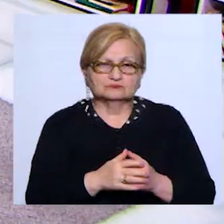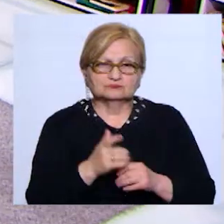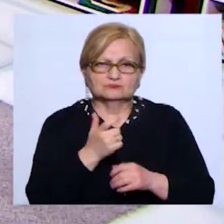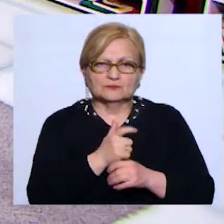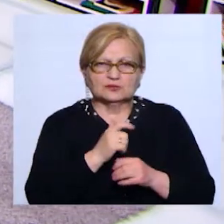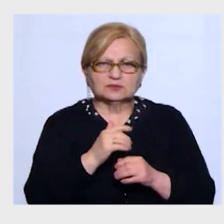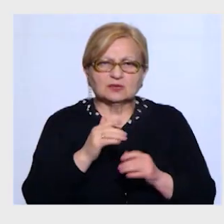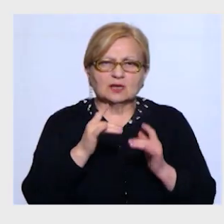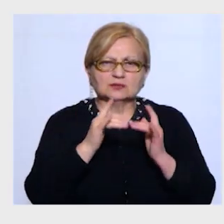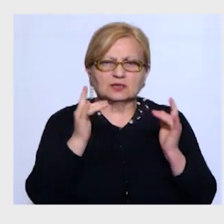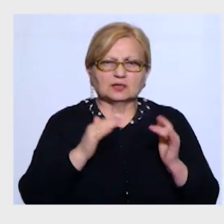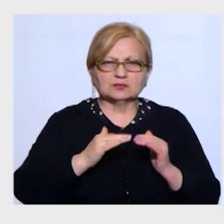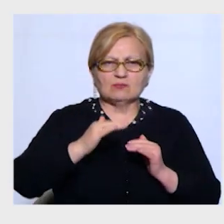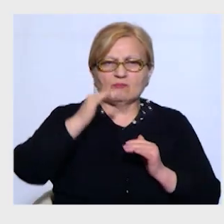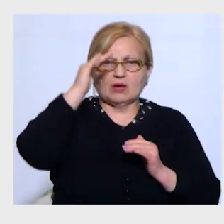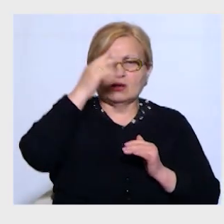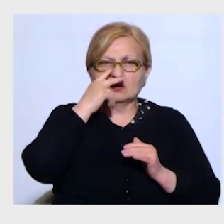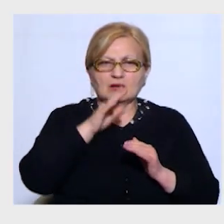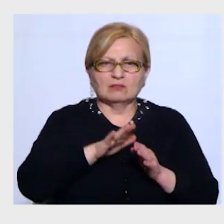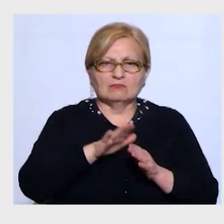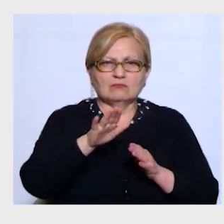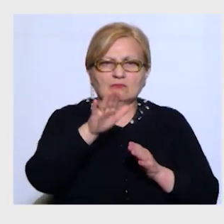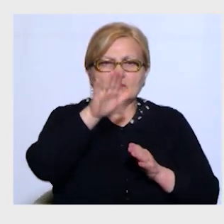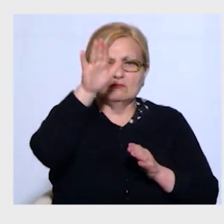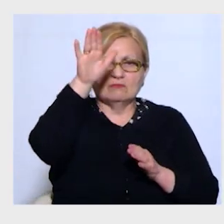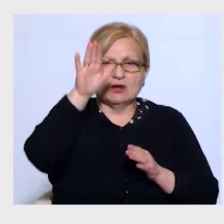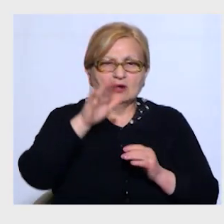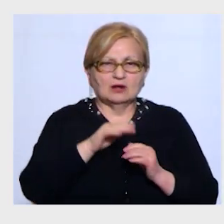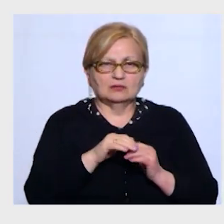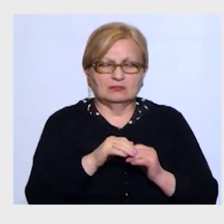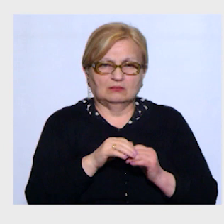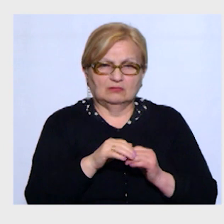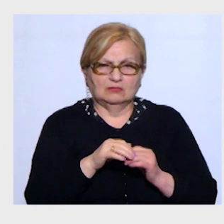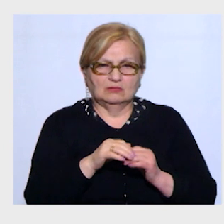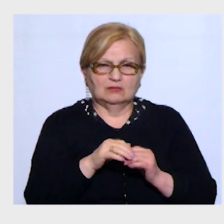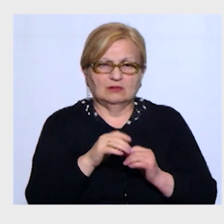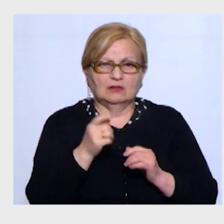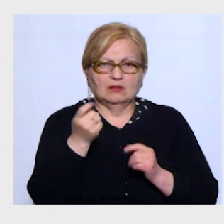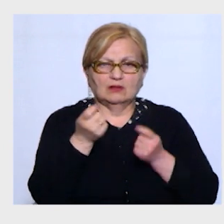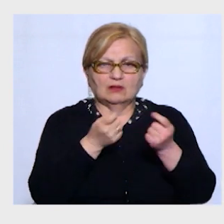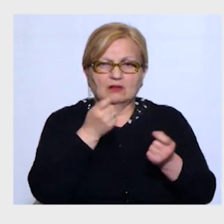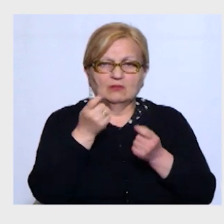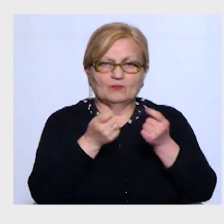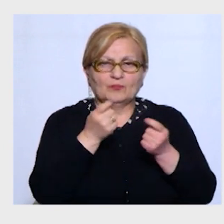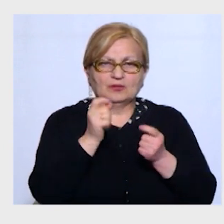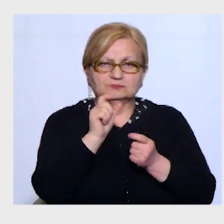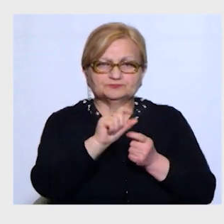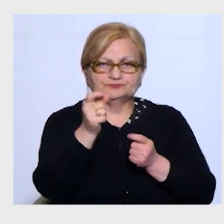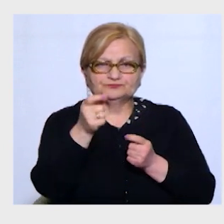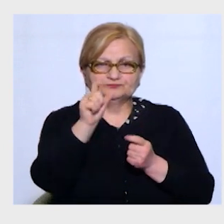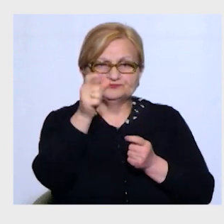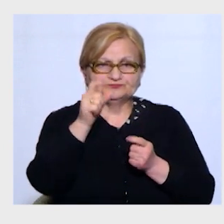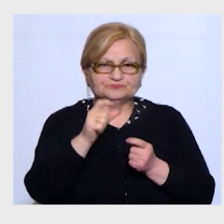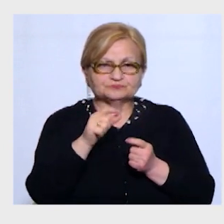მაღალი ხიდია და შეხედეთ, როგორ არის დაპროექტებული, რომ ძალიან მაღალზია გაკეთებული და პატარ-პატარა ნაწილები აქვს. ხო და თითოეულისთვის